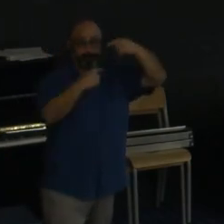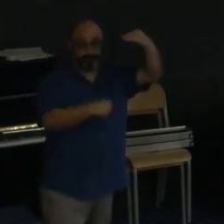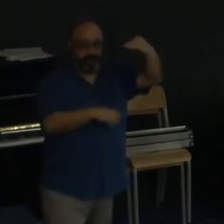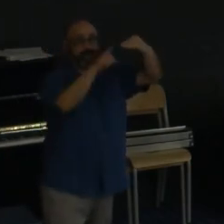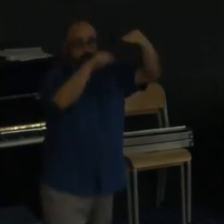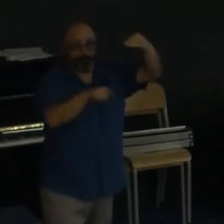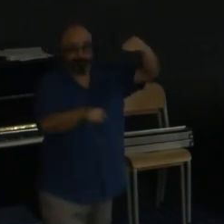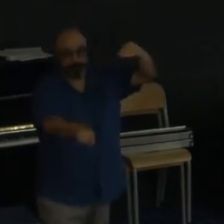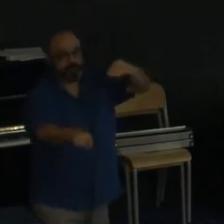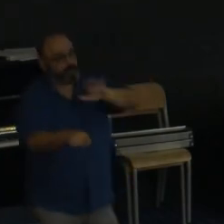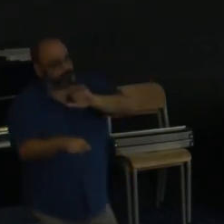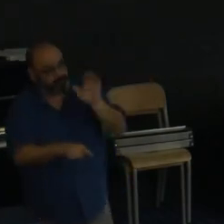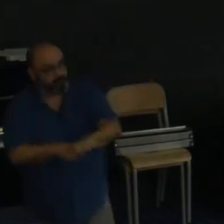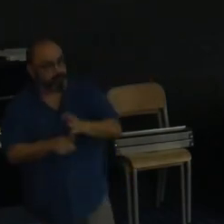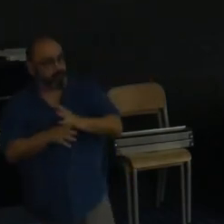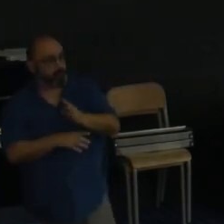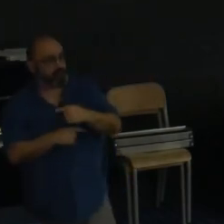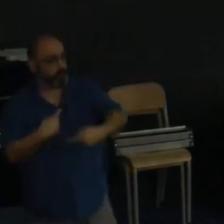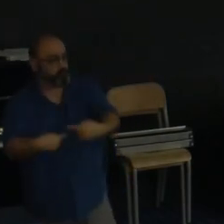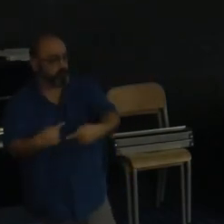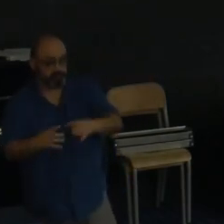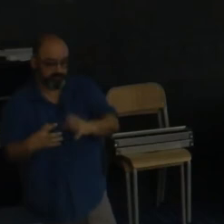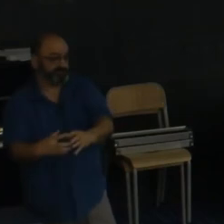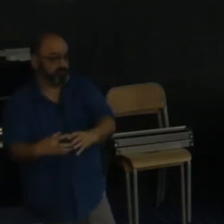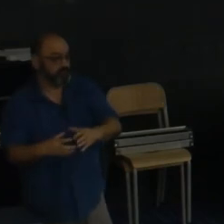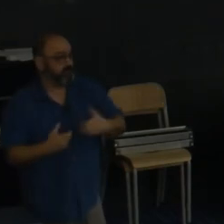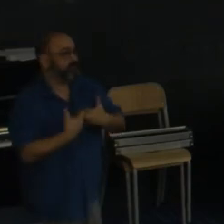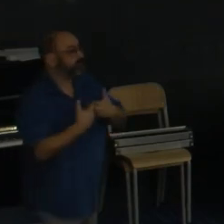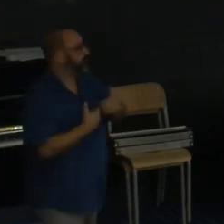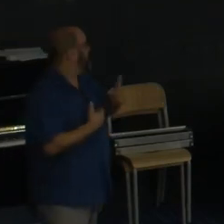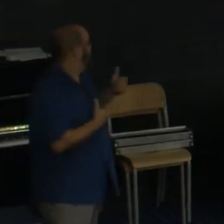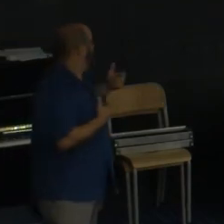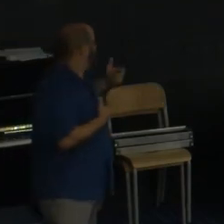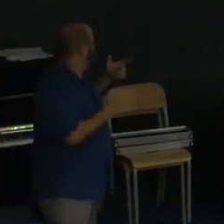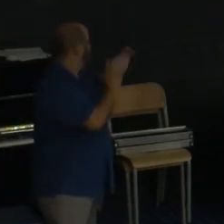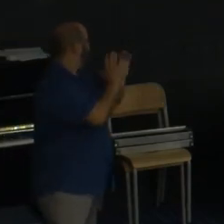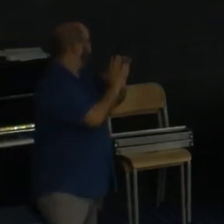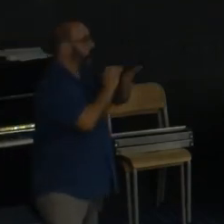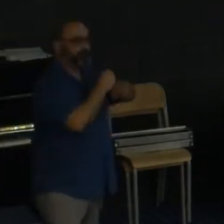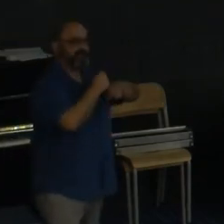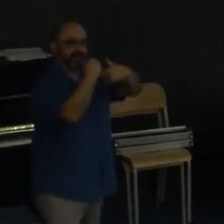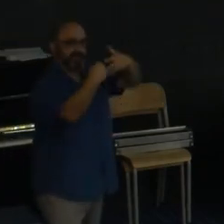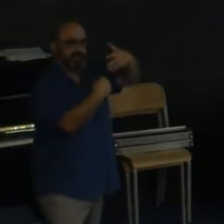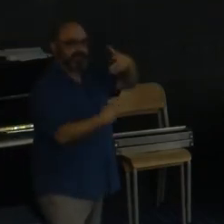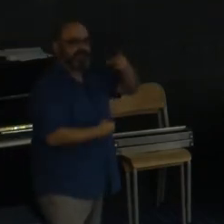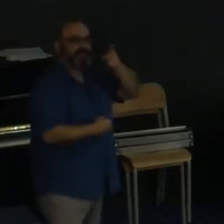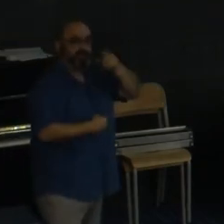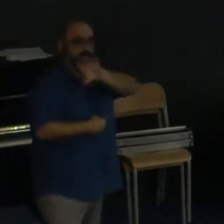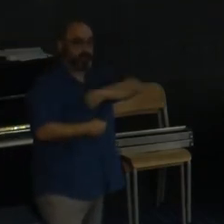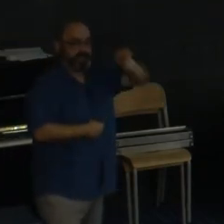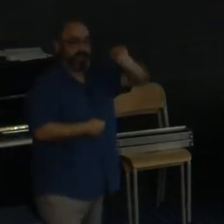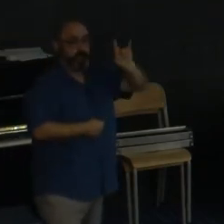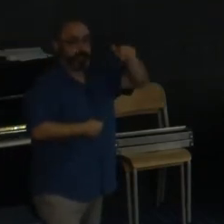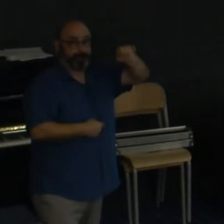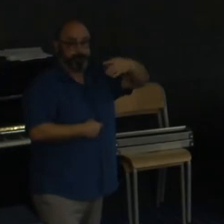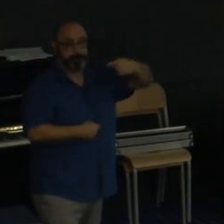spécialités ou des spécificités propres au projet dans lequel on se trouve. Donc, par exemple, vous avez toutes les fonctions de base qui sont ici directement dans le home. Si